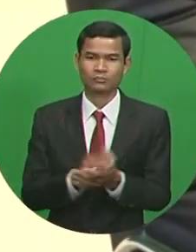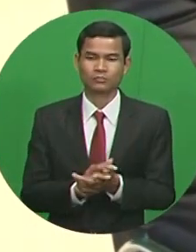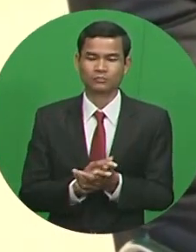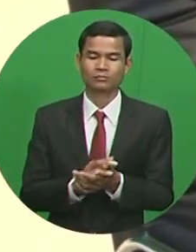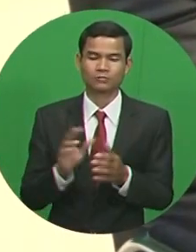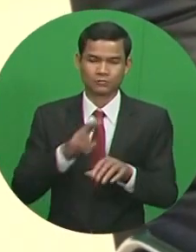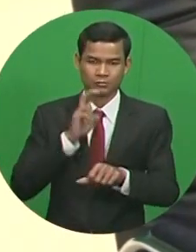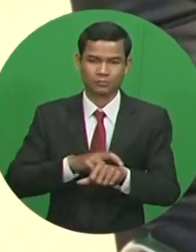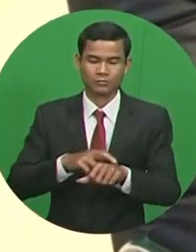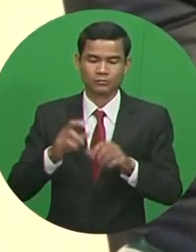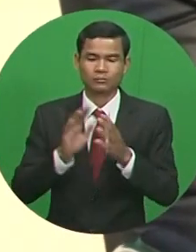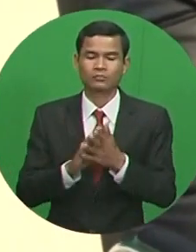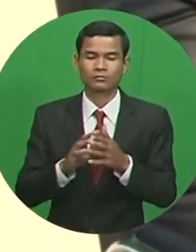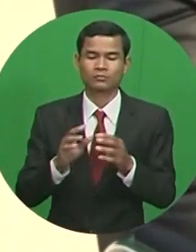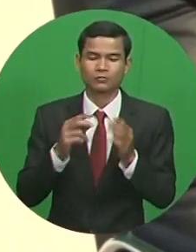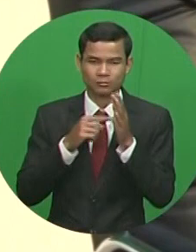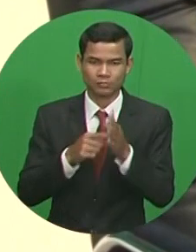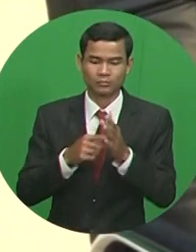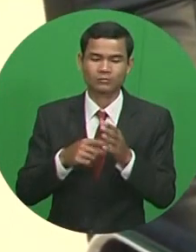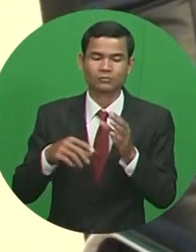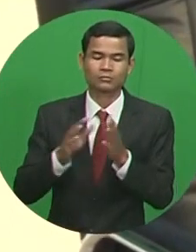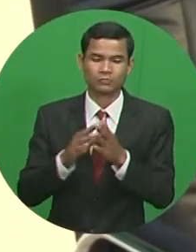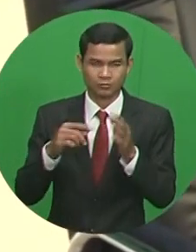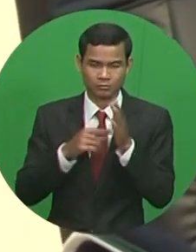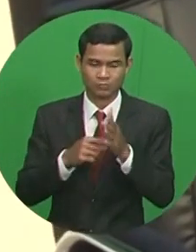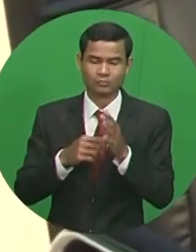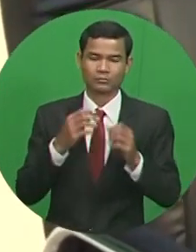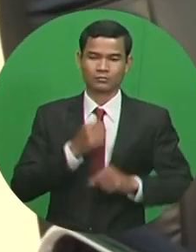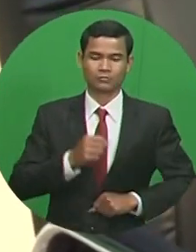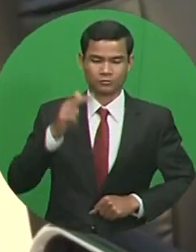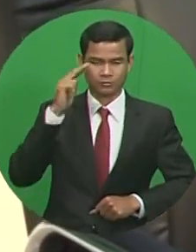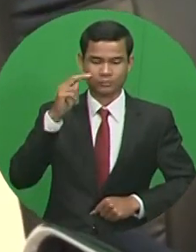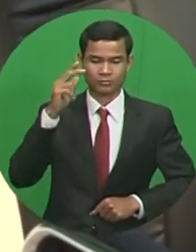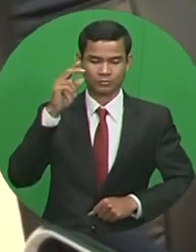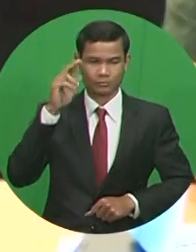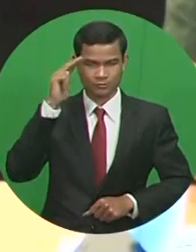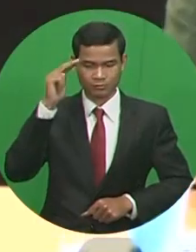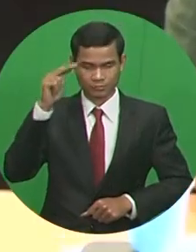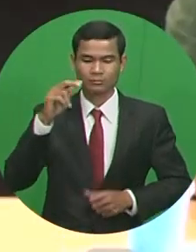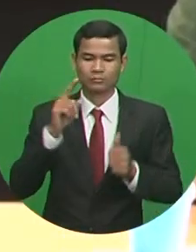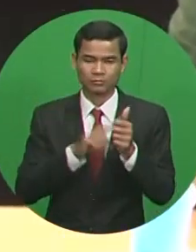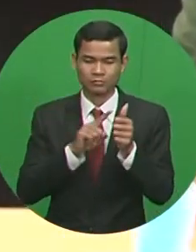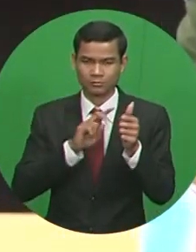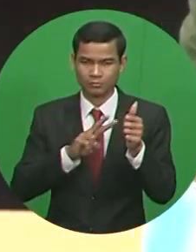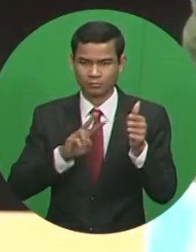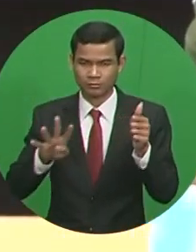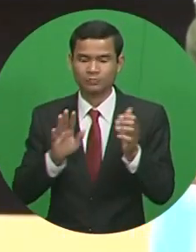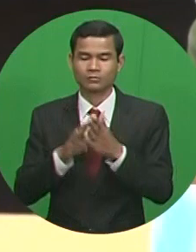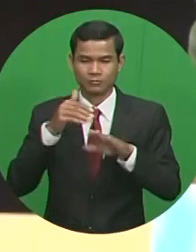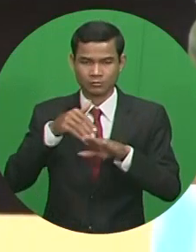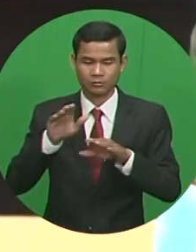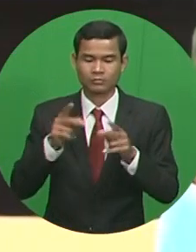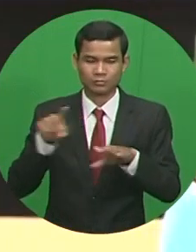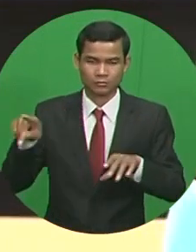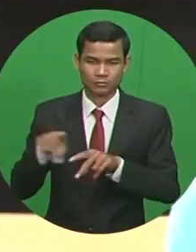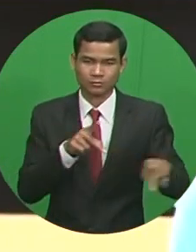ក្នុងឱកាសនោះដែរជួសមុខឲ្យនាយទាហានរងនិងពលទាហាននៅក្នុងបញ្ជាការដ្ឋានបញ្ជូនសារឯកឧត្